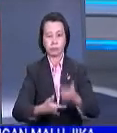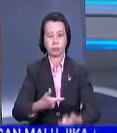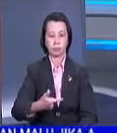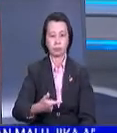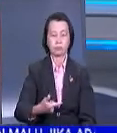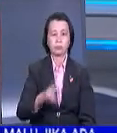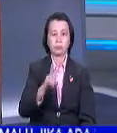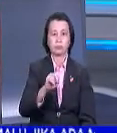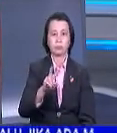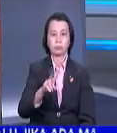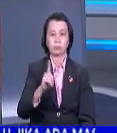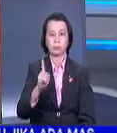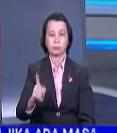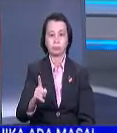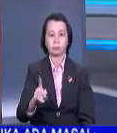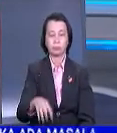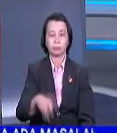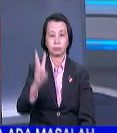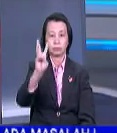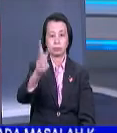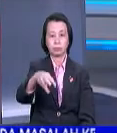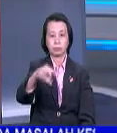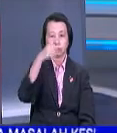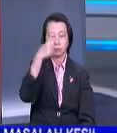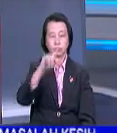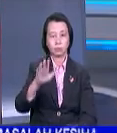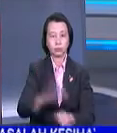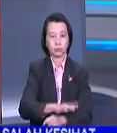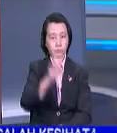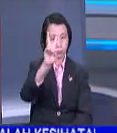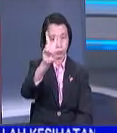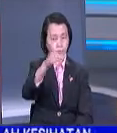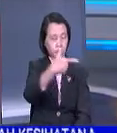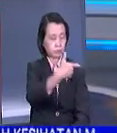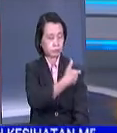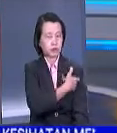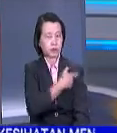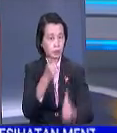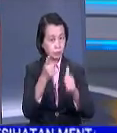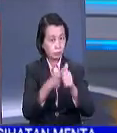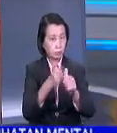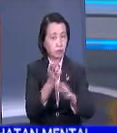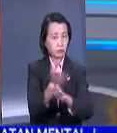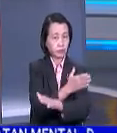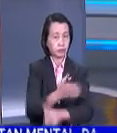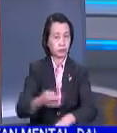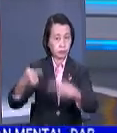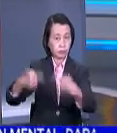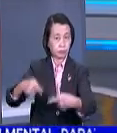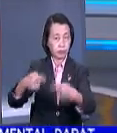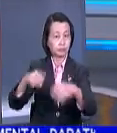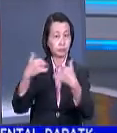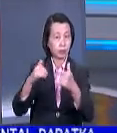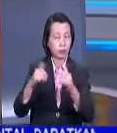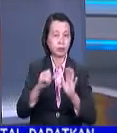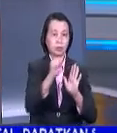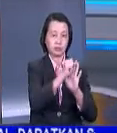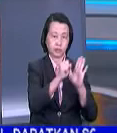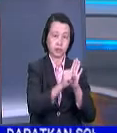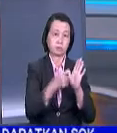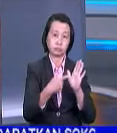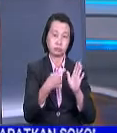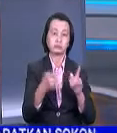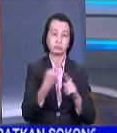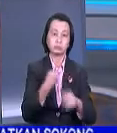MJHL 2021 diwajibkan untuk melengkapkan dua dos vaksin sebelum bersaing. Syarat itu merupakan